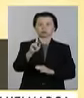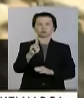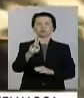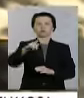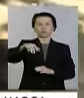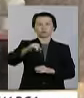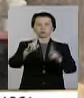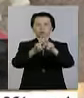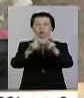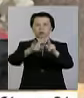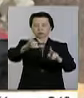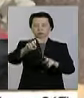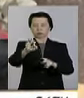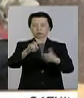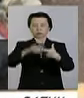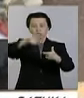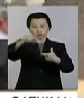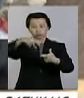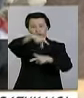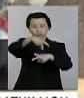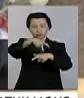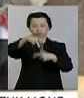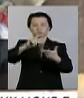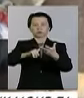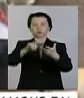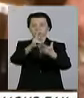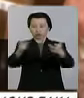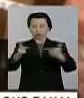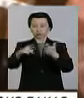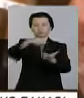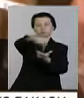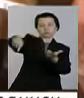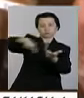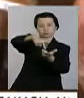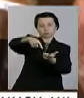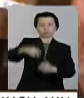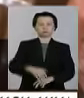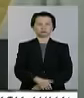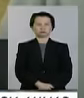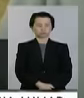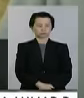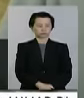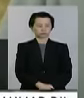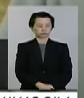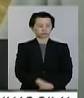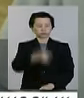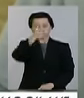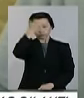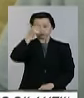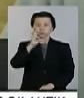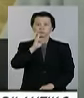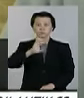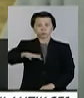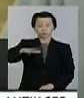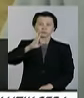khususnya Kampung Carok Sikin, Bukit Pulau, Tanjung Merbau dan kawasan sekitar. Kerana air sungai